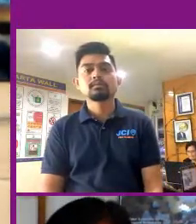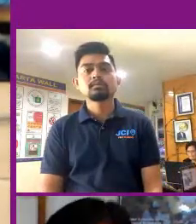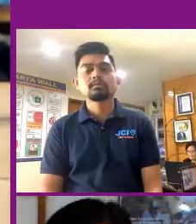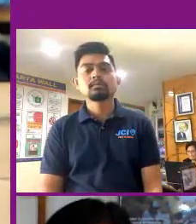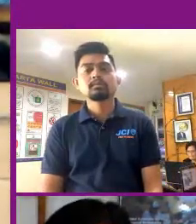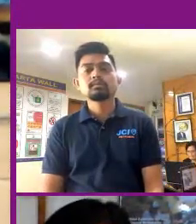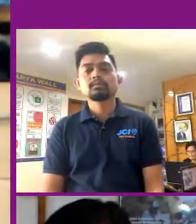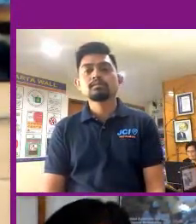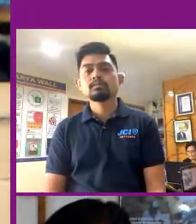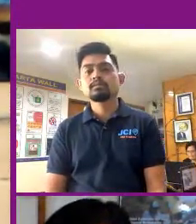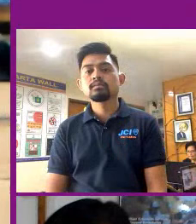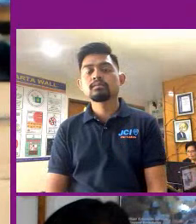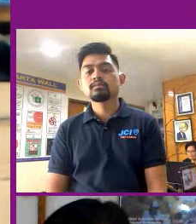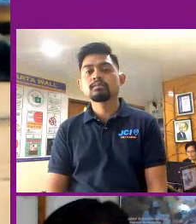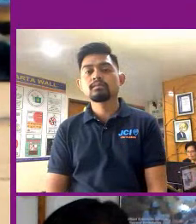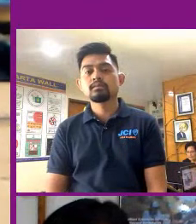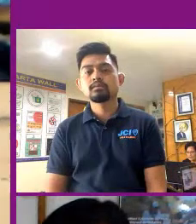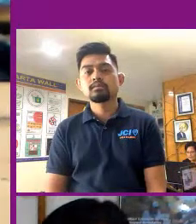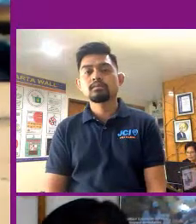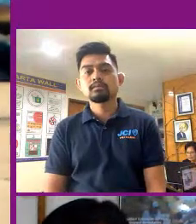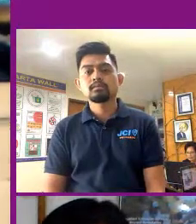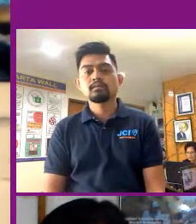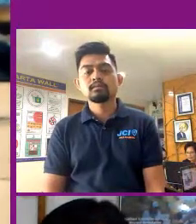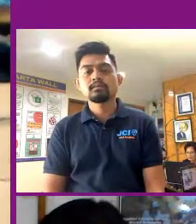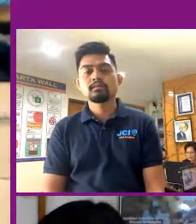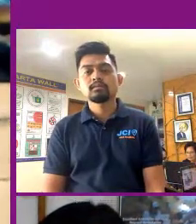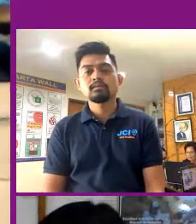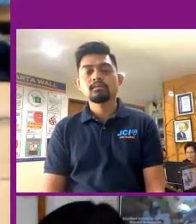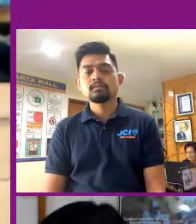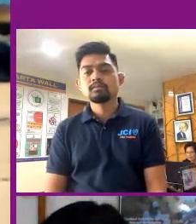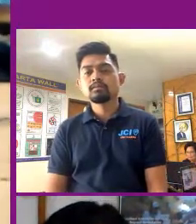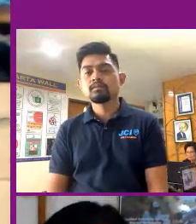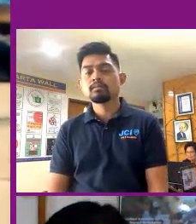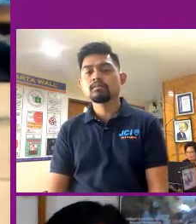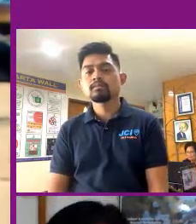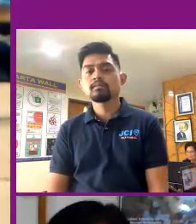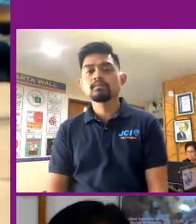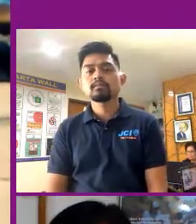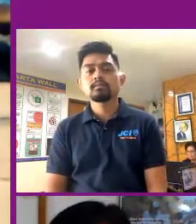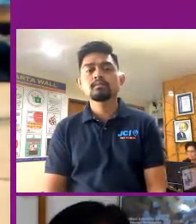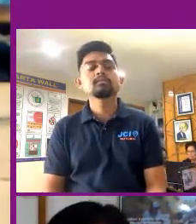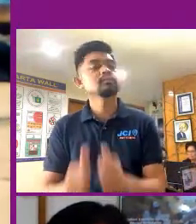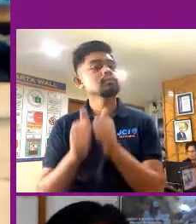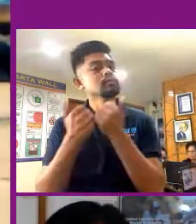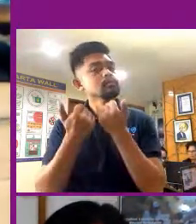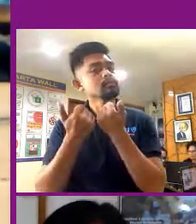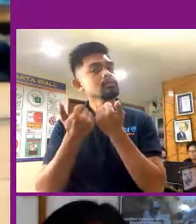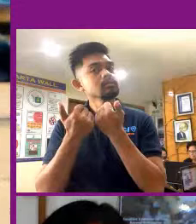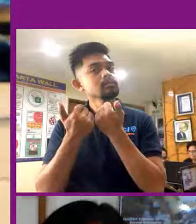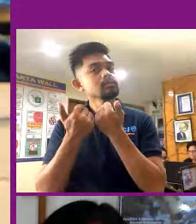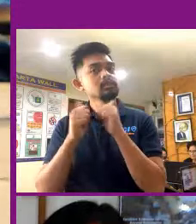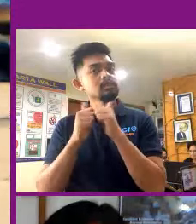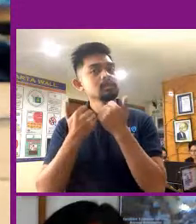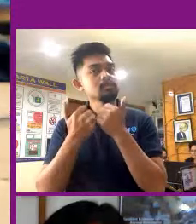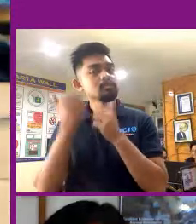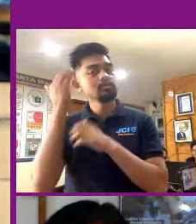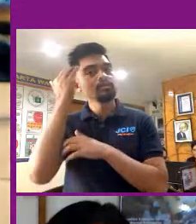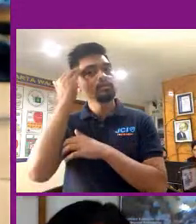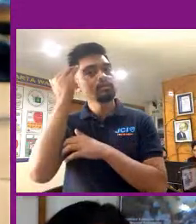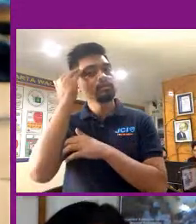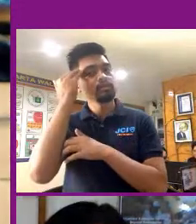So may opinion pa din po dito or question. How to ensure that GST or